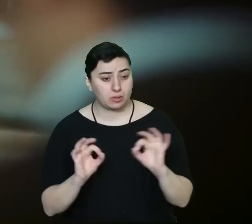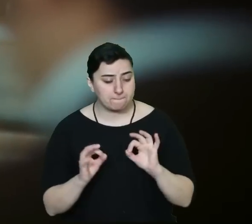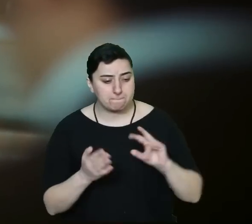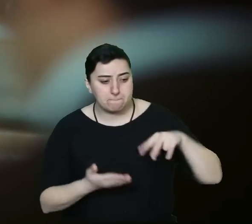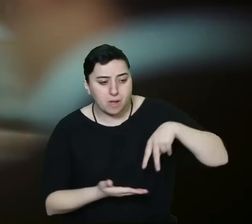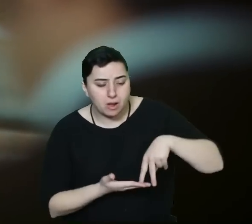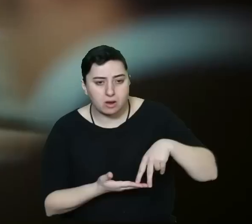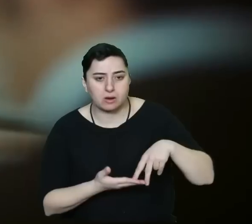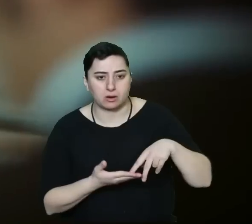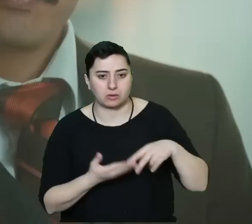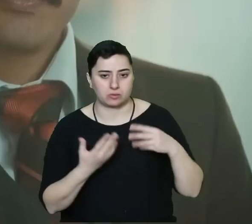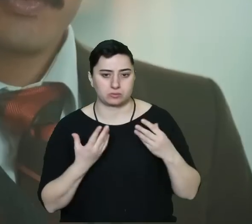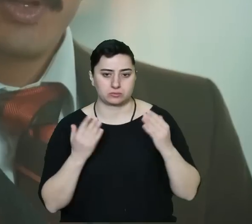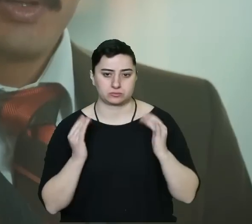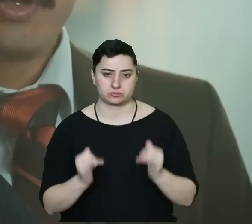ayağa kalkmışken.